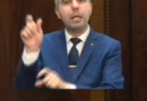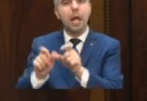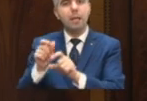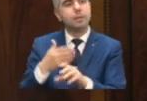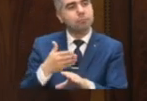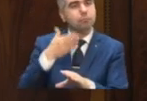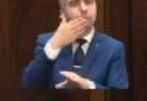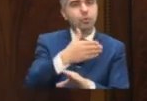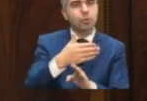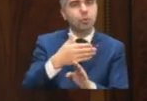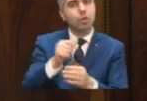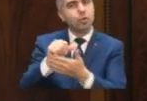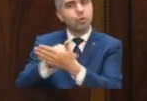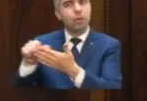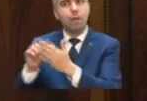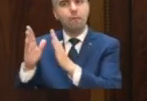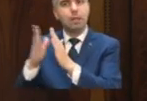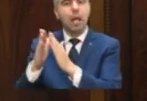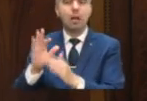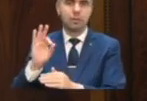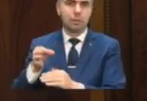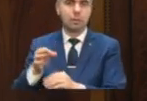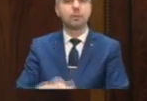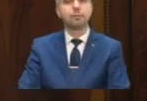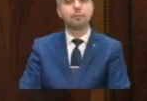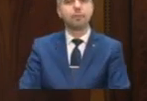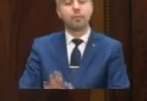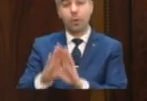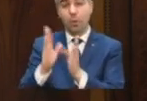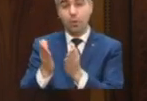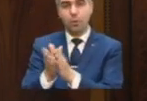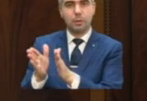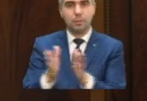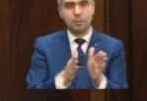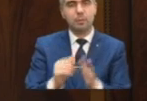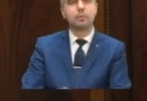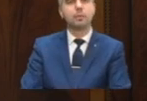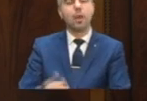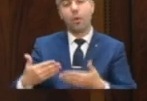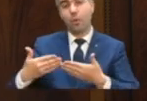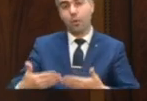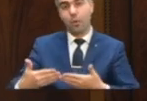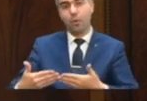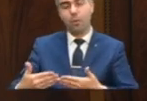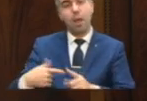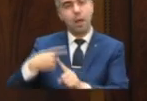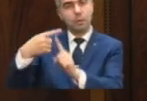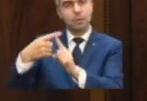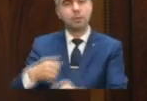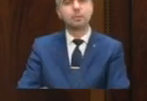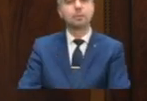في المشاريع ديال الاقتناء ديال الديور ديالهم. هذه بصفه عامه فيما يخص هذه المؤشرات. اليوم ايضا